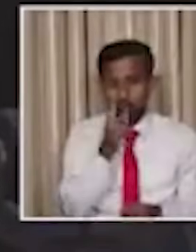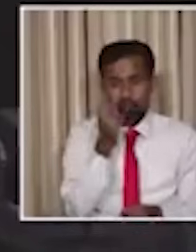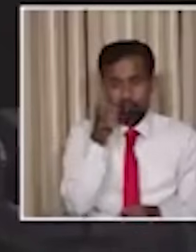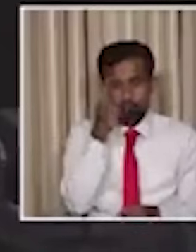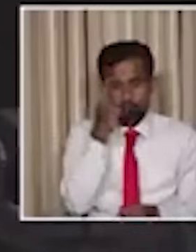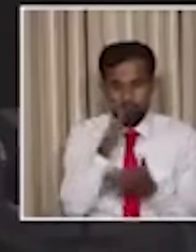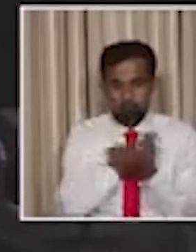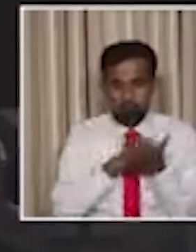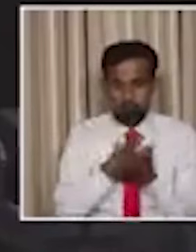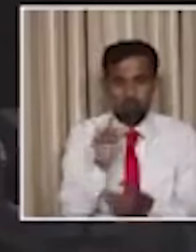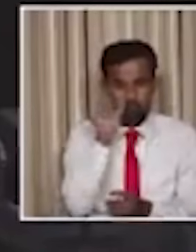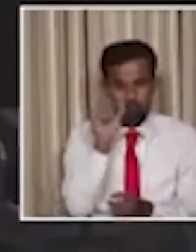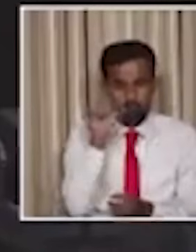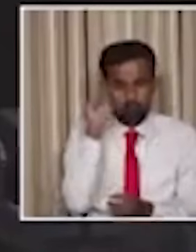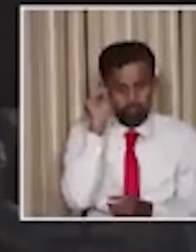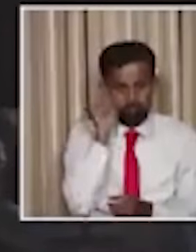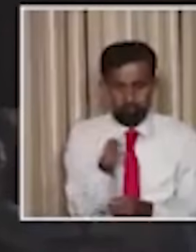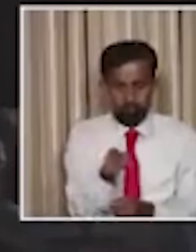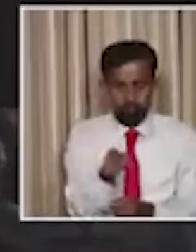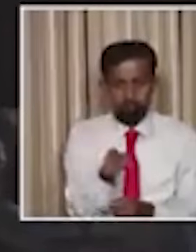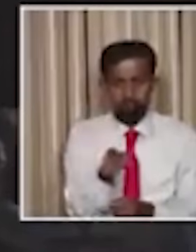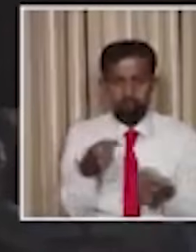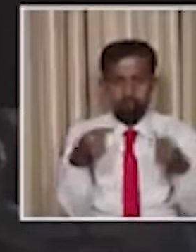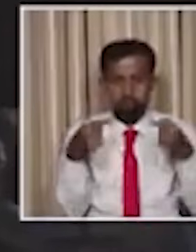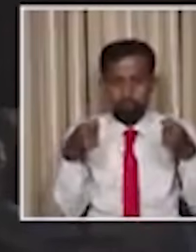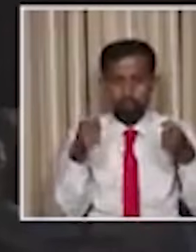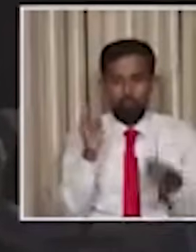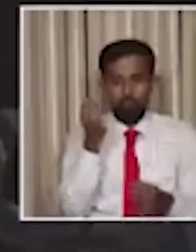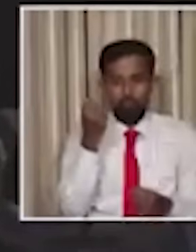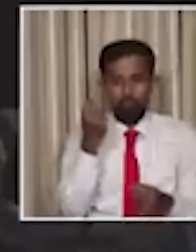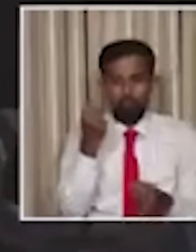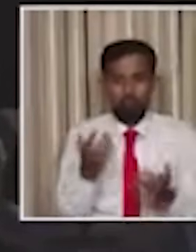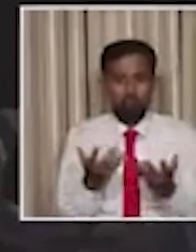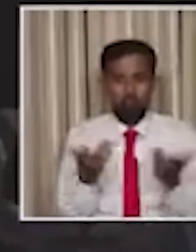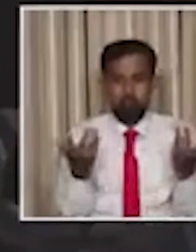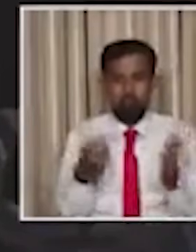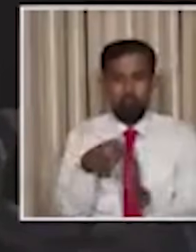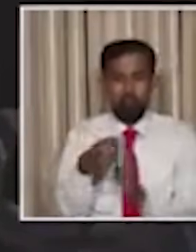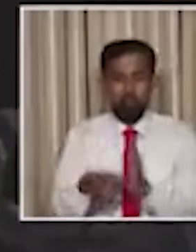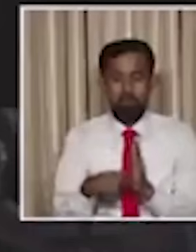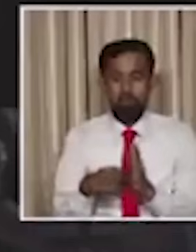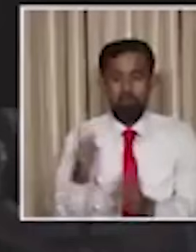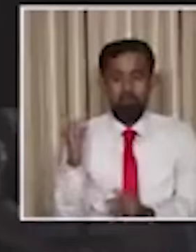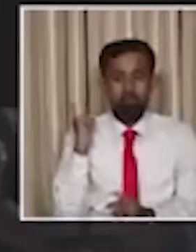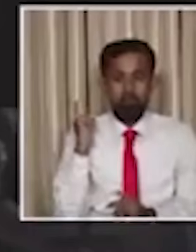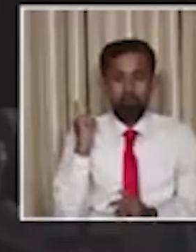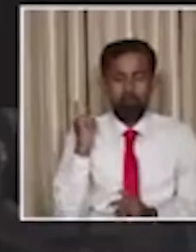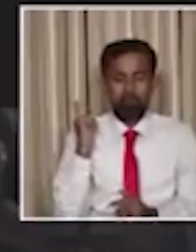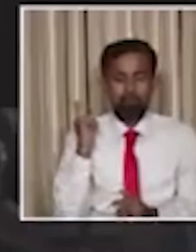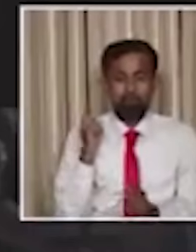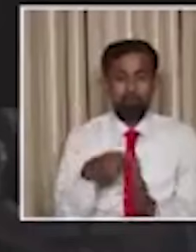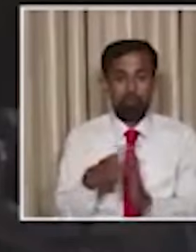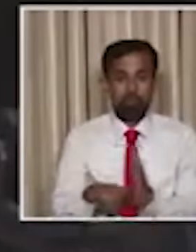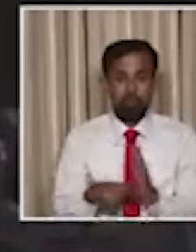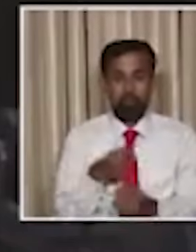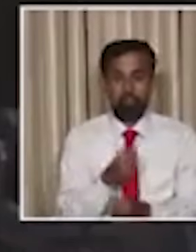2009க்கு முன்னர் தமிழீழ விடுதலை புலிகளை யுத்தத்திலே வெற்றி கொள்ள முடியாத ஸ்ரீலங்கா அரச இராணுவம், ஸ்ரீலங்கா அரசாங்கம், தமிழ்